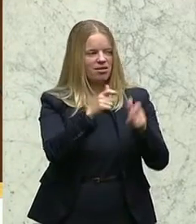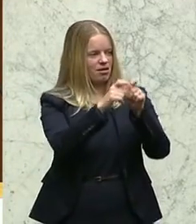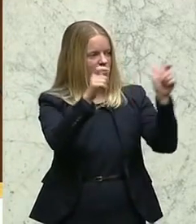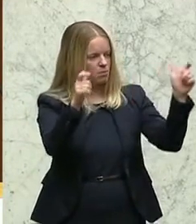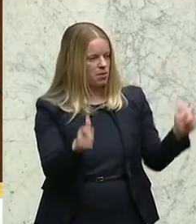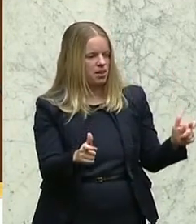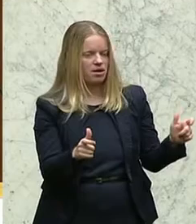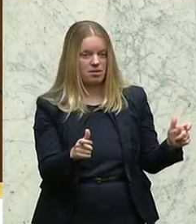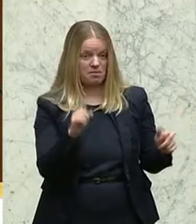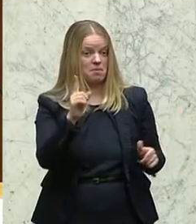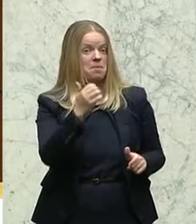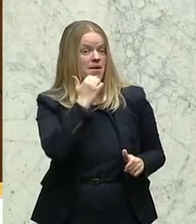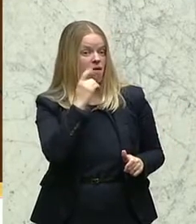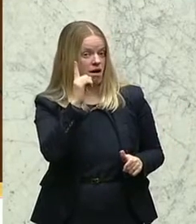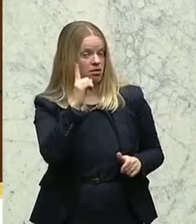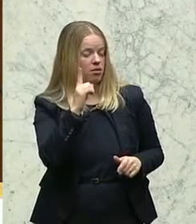Grundstücken